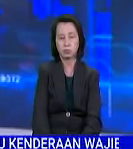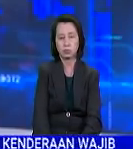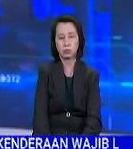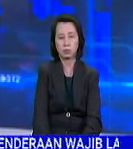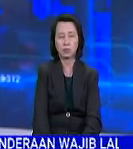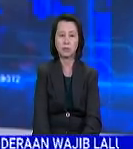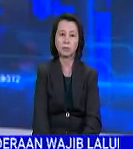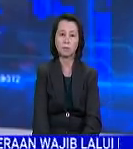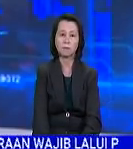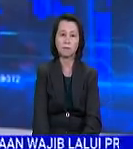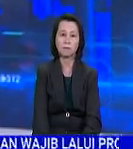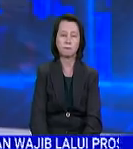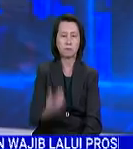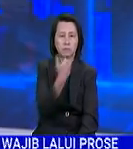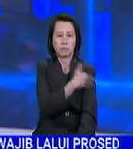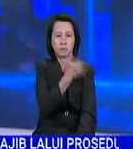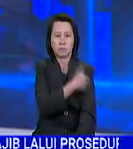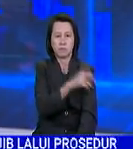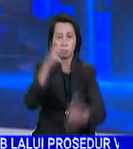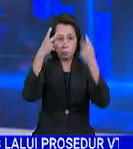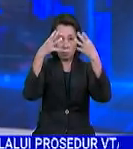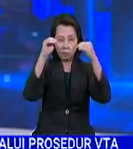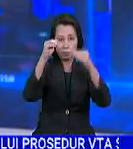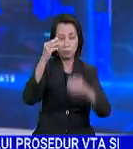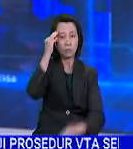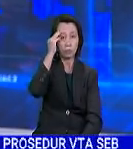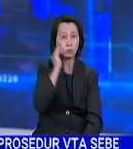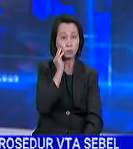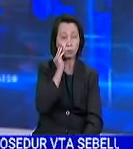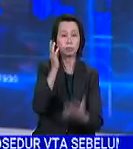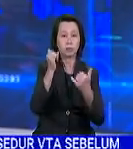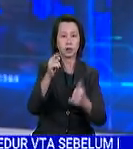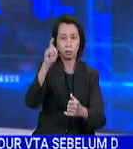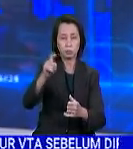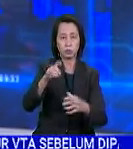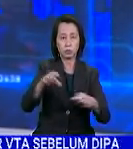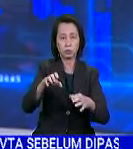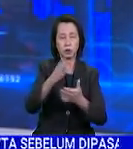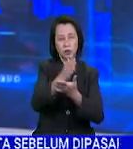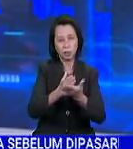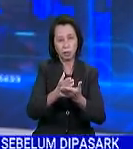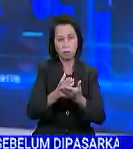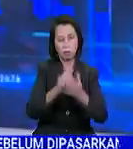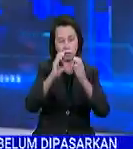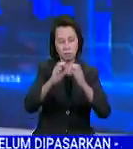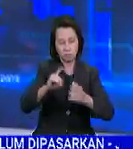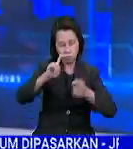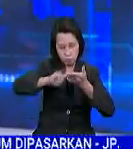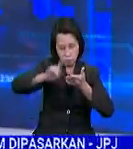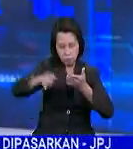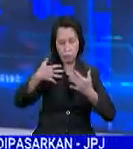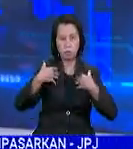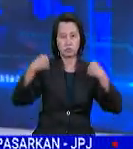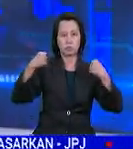hai saudara bekas Perdana Menteri Tun Dr mahathir Muhammad kini perlu menjalani beberapa prosedur pemeriksaan